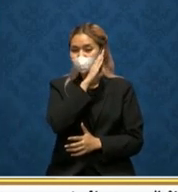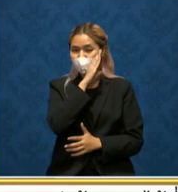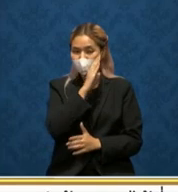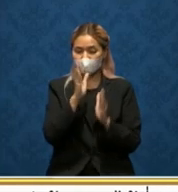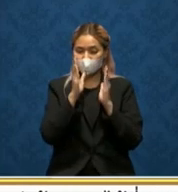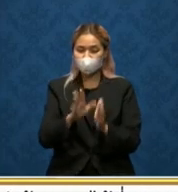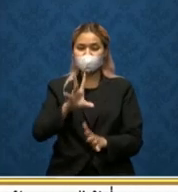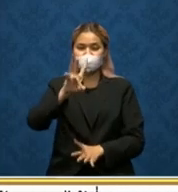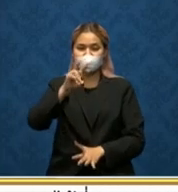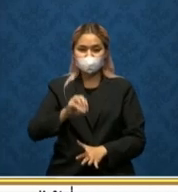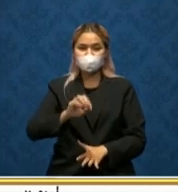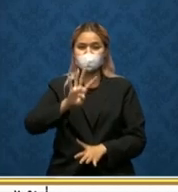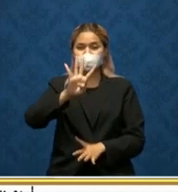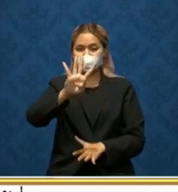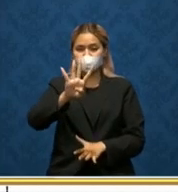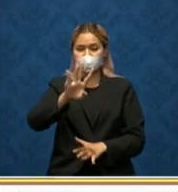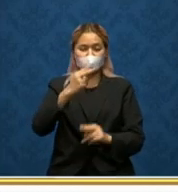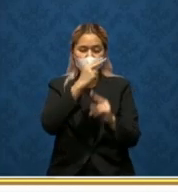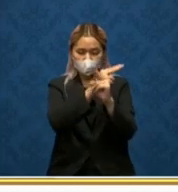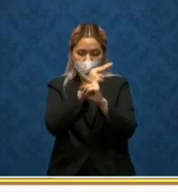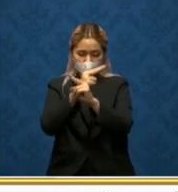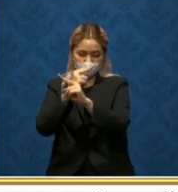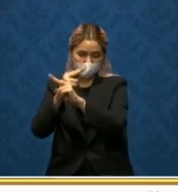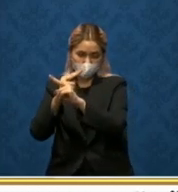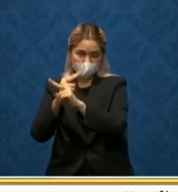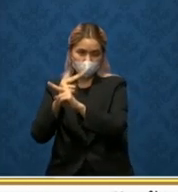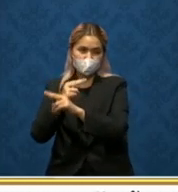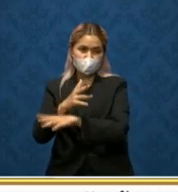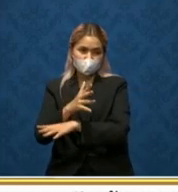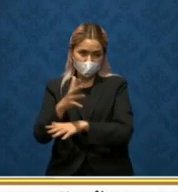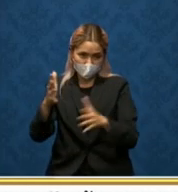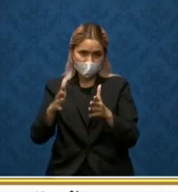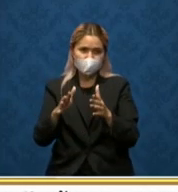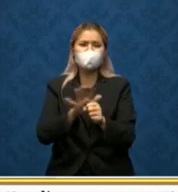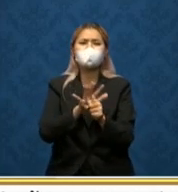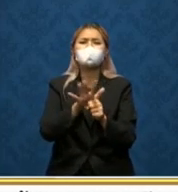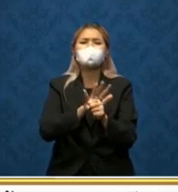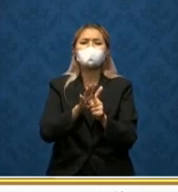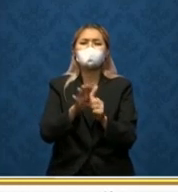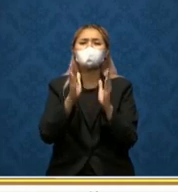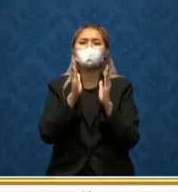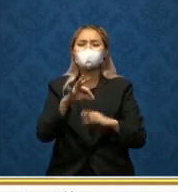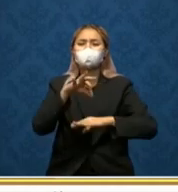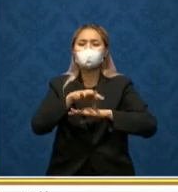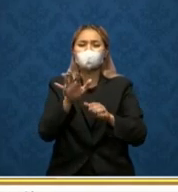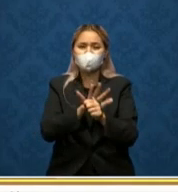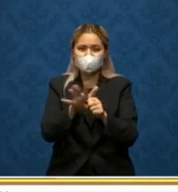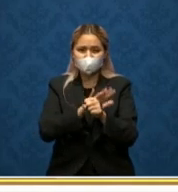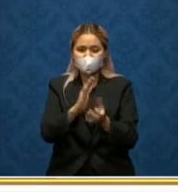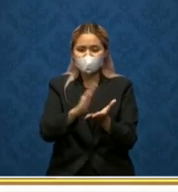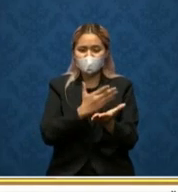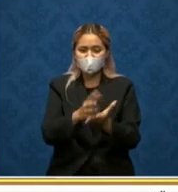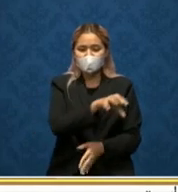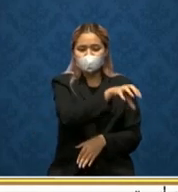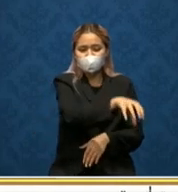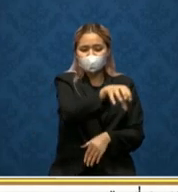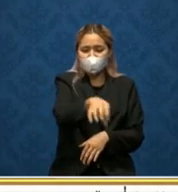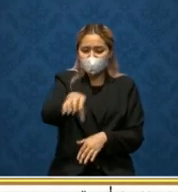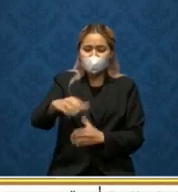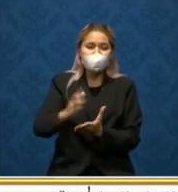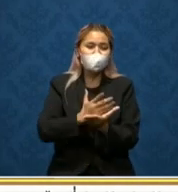คู 18หลุมดูนะครับได้ 1332หลุมพอดีกับจำนวนนายพลในประเทศนี้เลยใกล้ๆกันเลยแบ่งไปไปเลยครับคนละหลุนไม่ต้องแย่ง